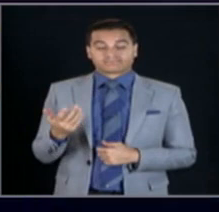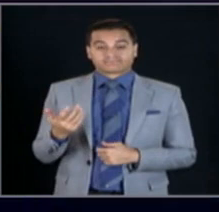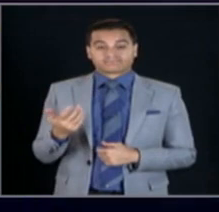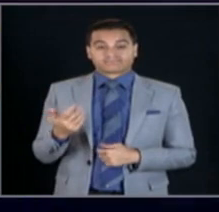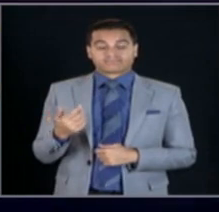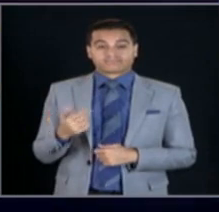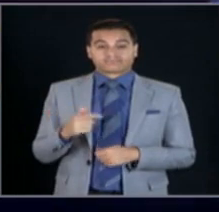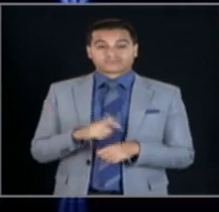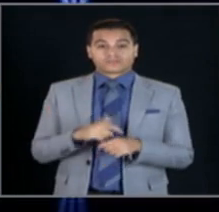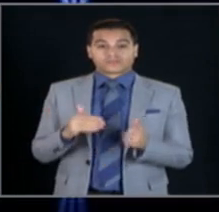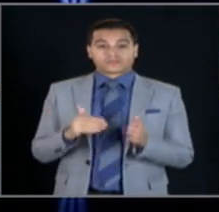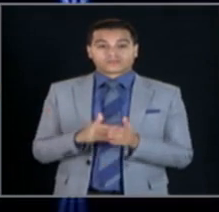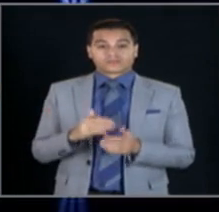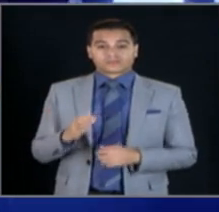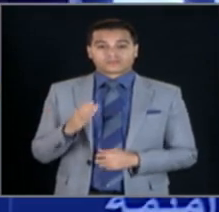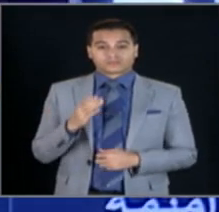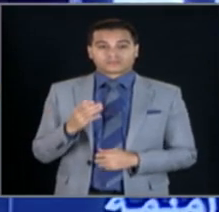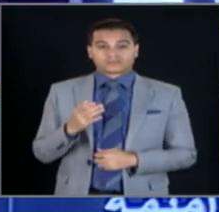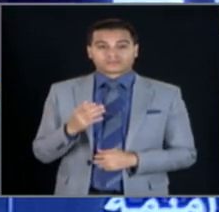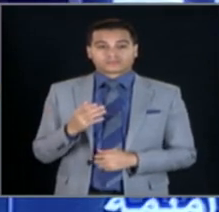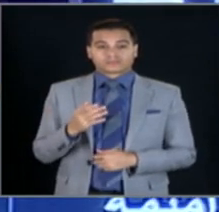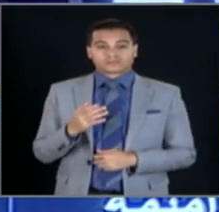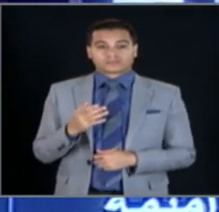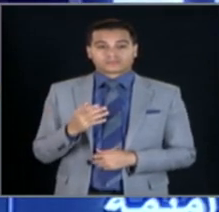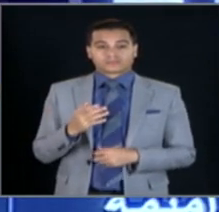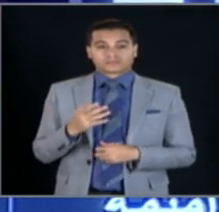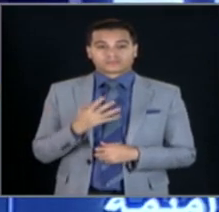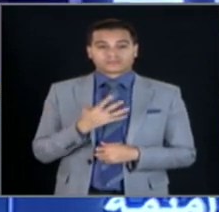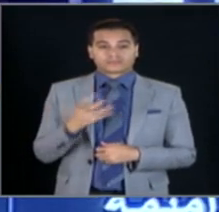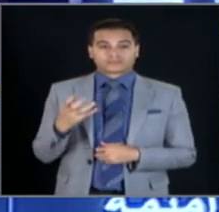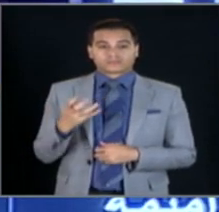خلص الوقت في اجابه اجابتك 4